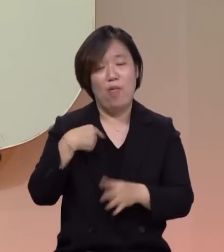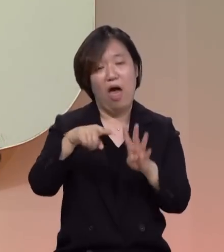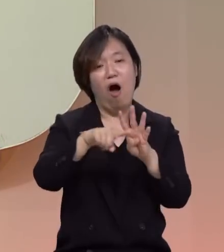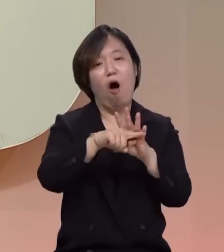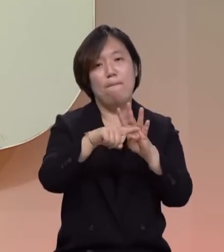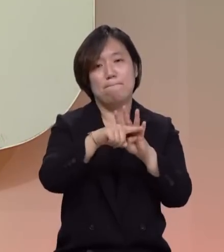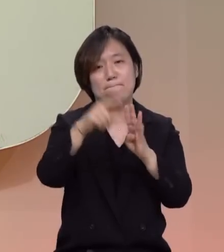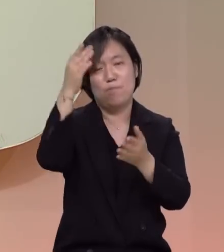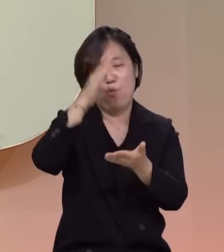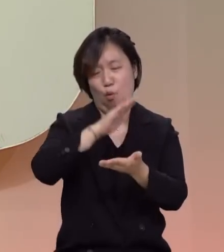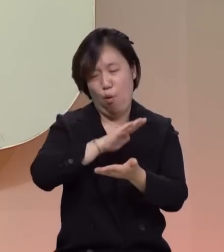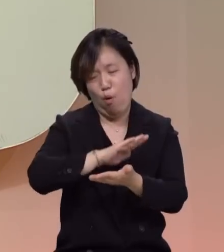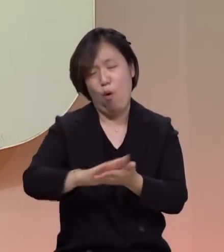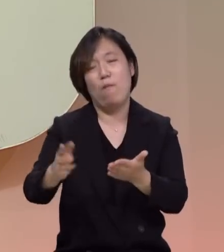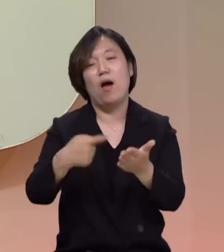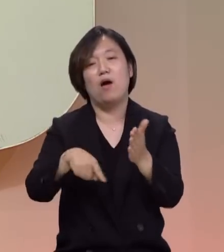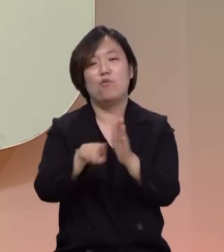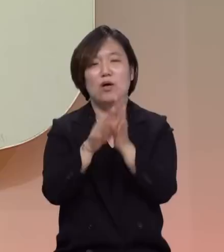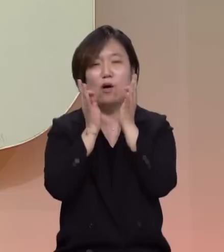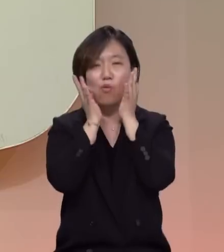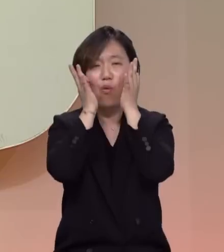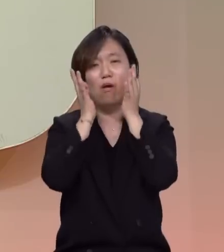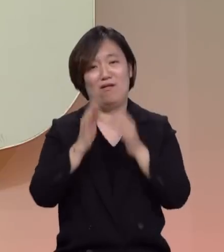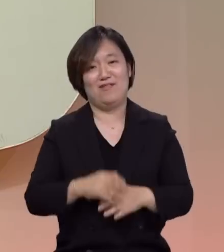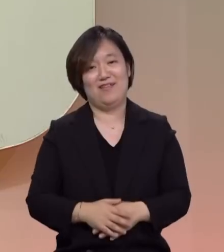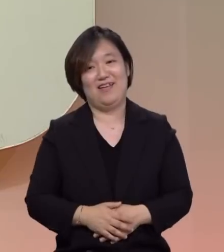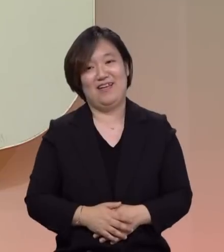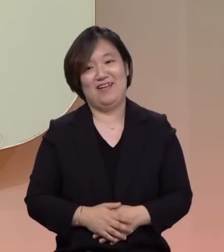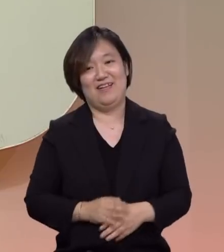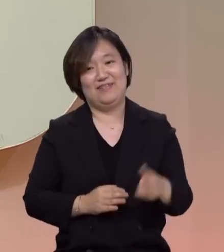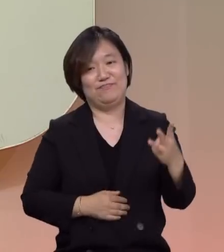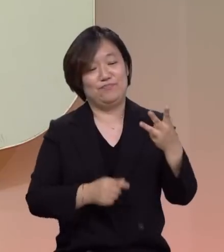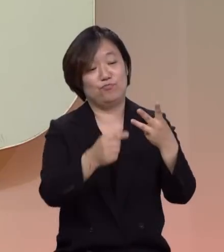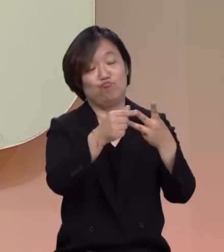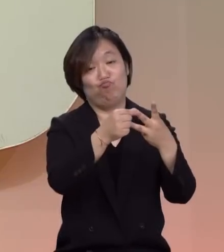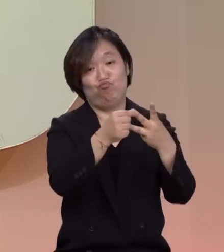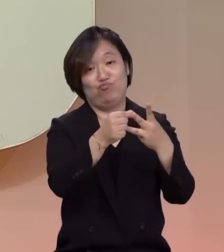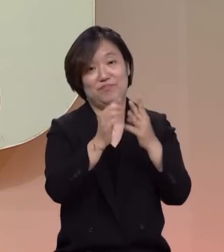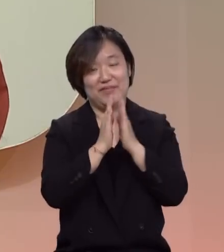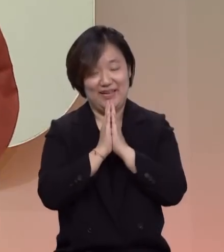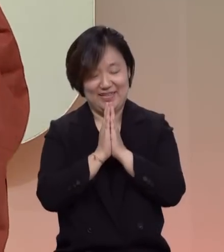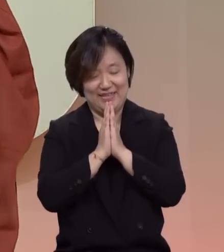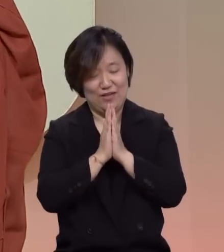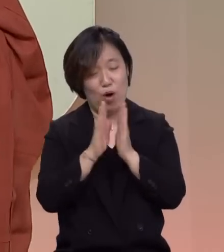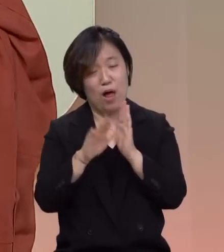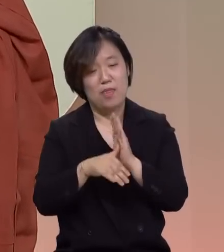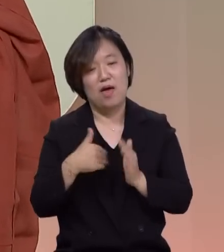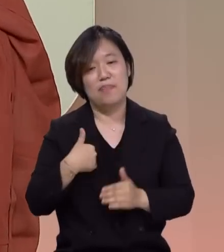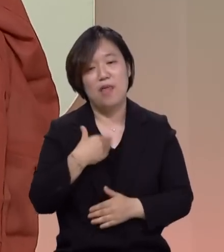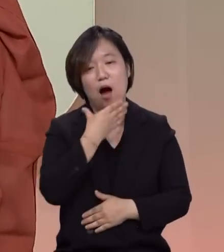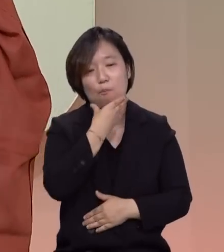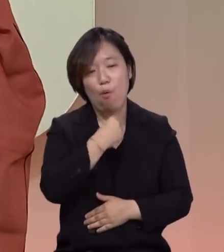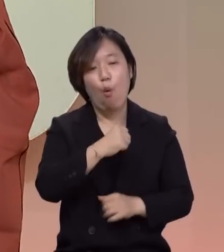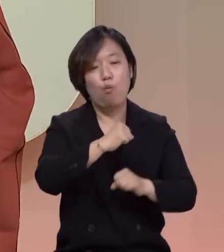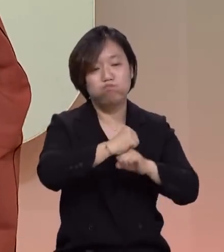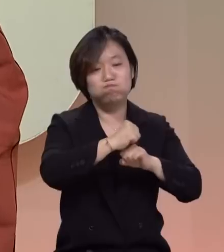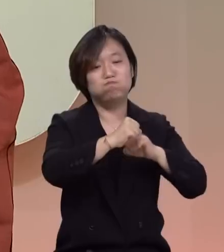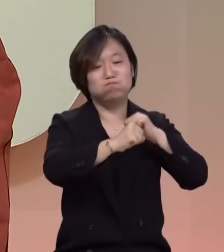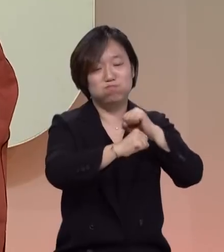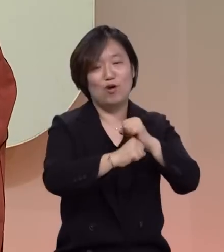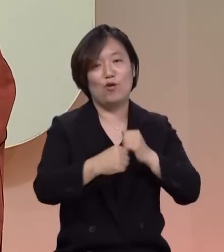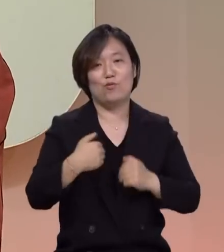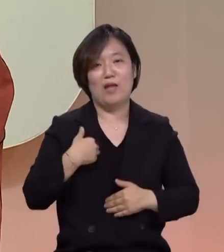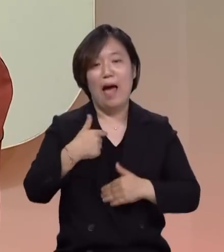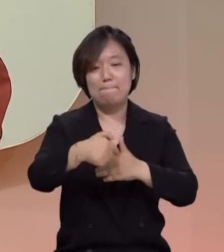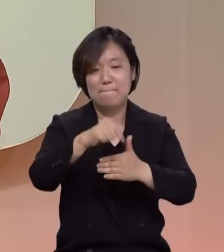두 번째 기도하면서 항상 복을 져야 된다 항상 몸으로 복을 짓고